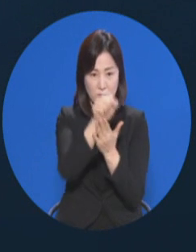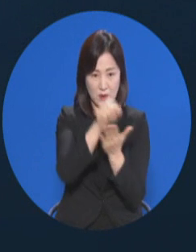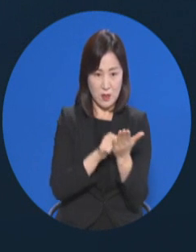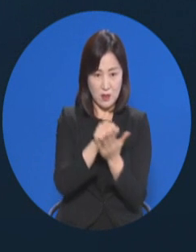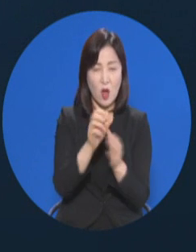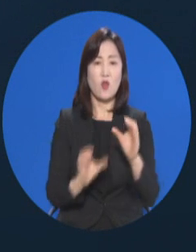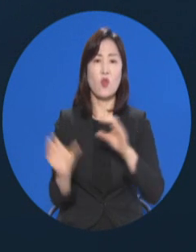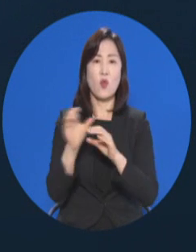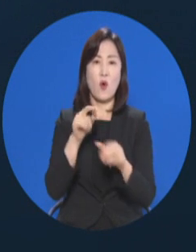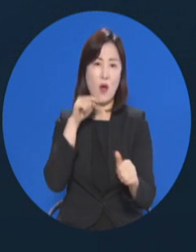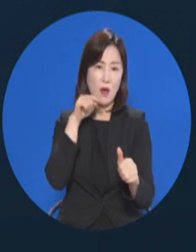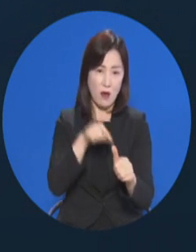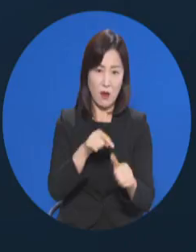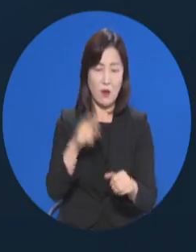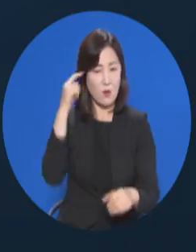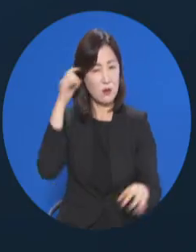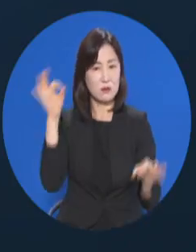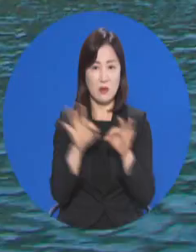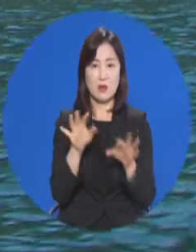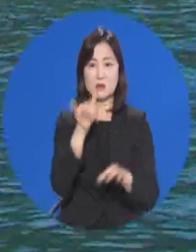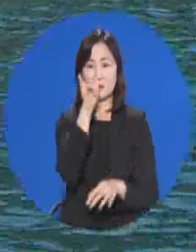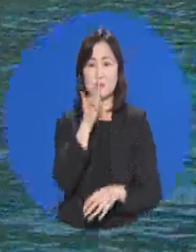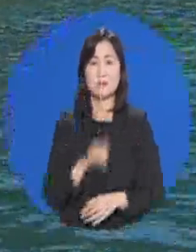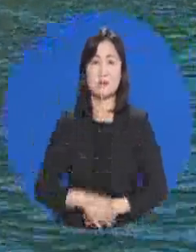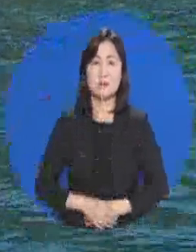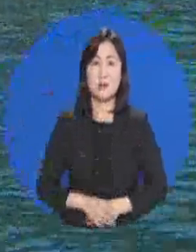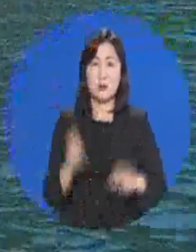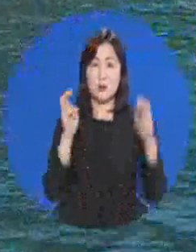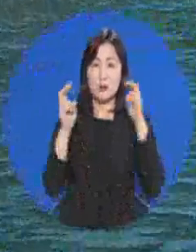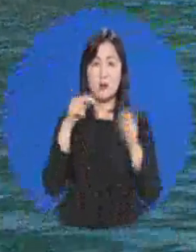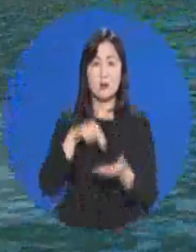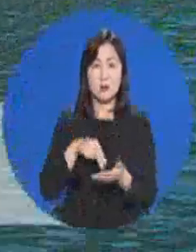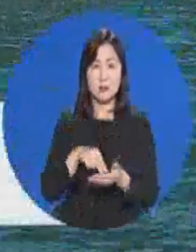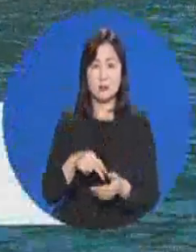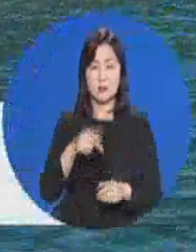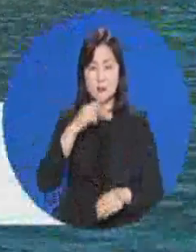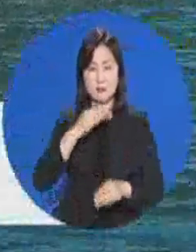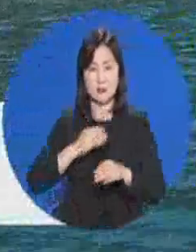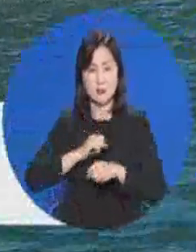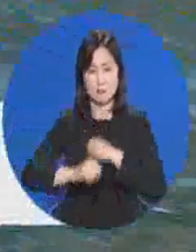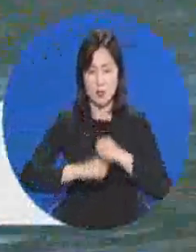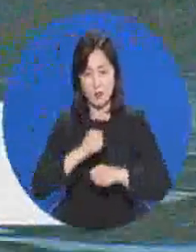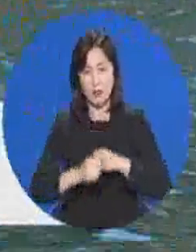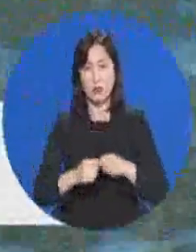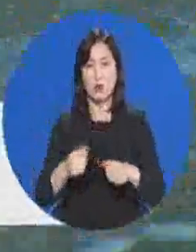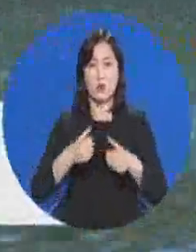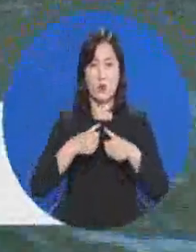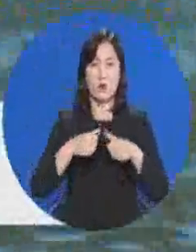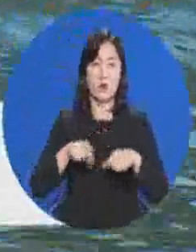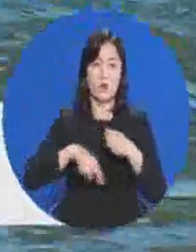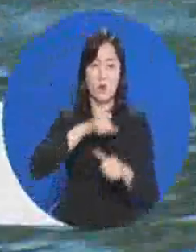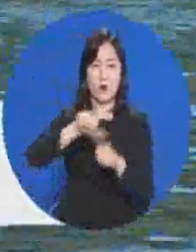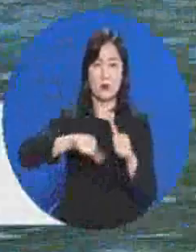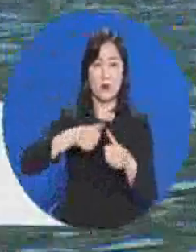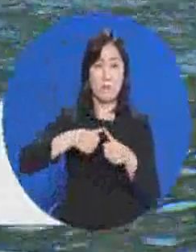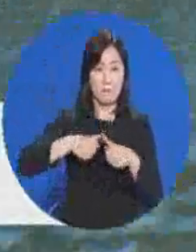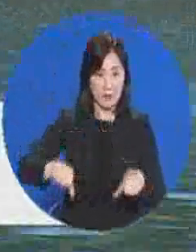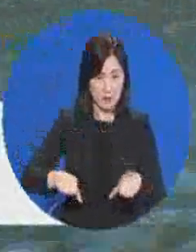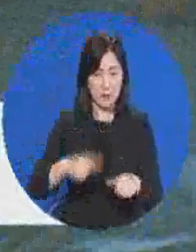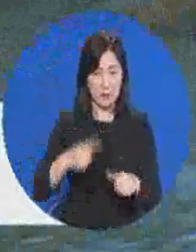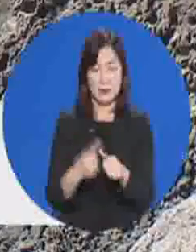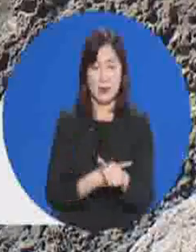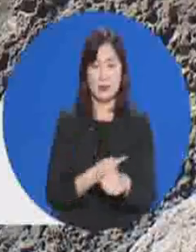추가하도록 지시하기지 했습니다 업체는 무단으로 환경을 훼손했고 시당국은 뒤늦게 업체와